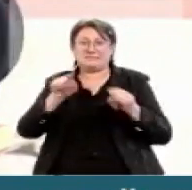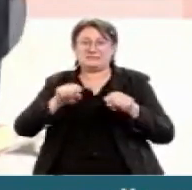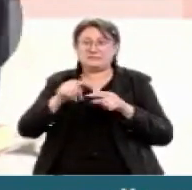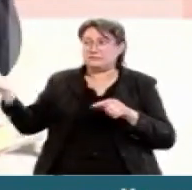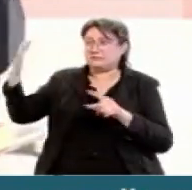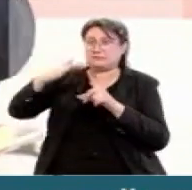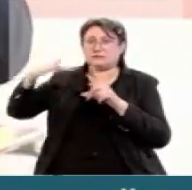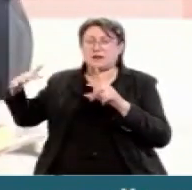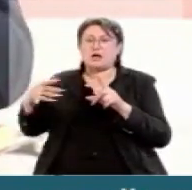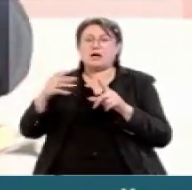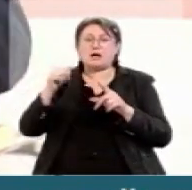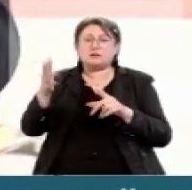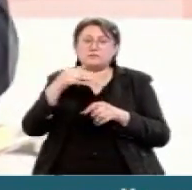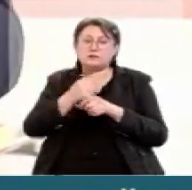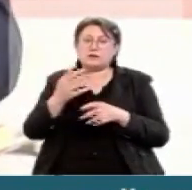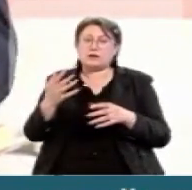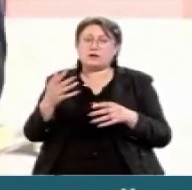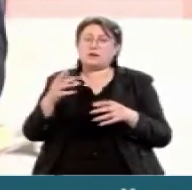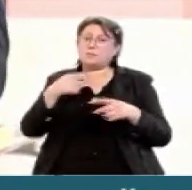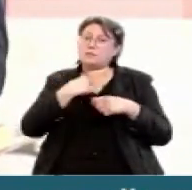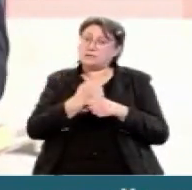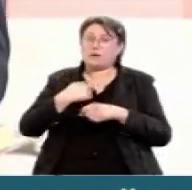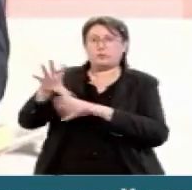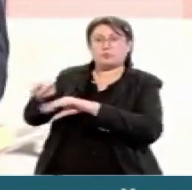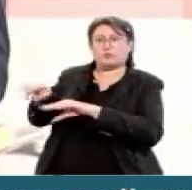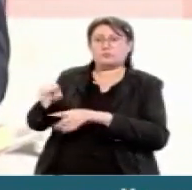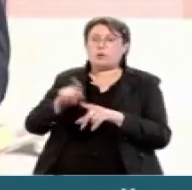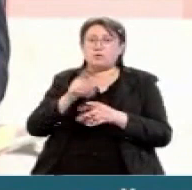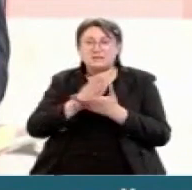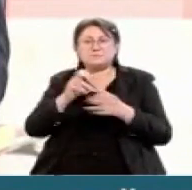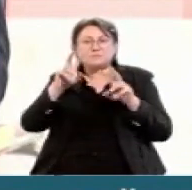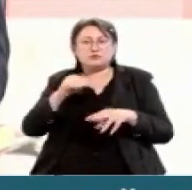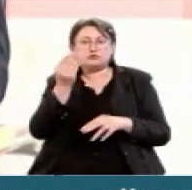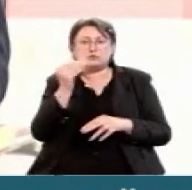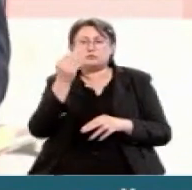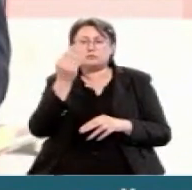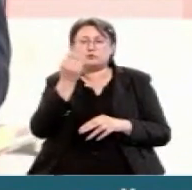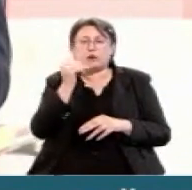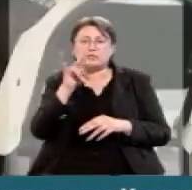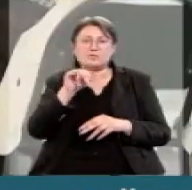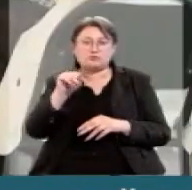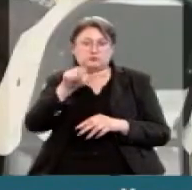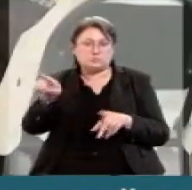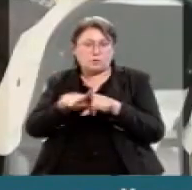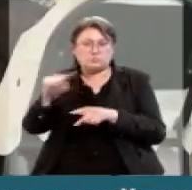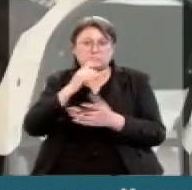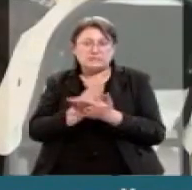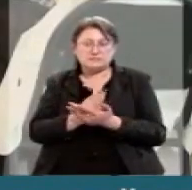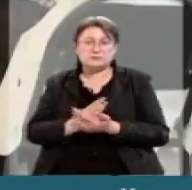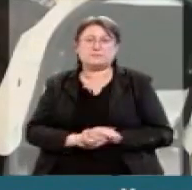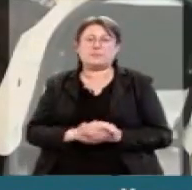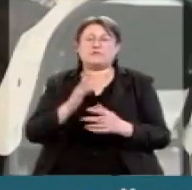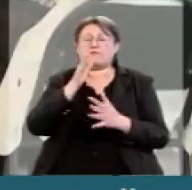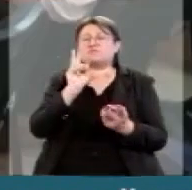мне кредит закройте, вы мне вот это сделайте, я вот всех успокою. Ну вот такой подход тоже есть. Ну это шантаж чистой воды. В ходе